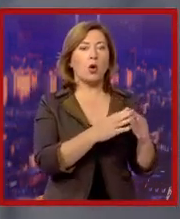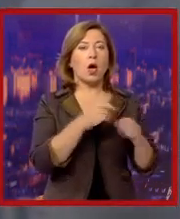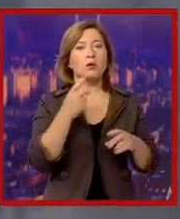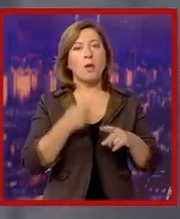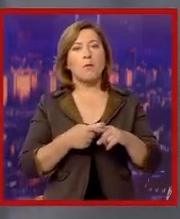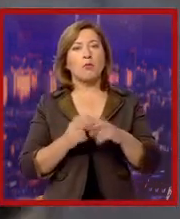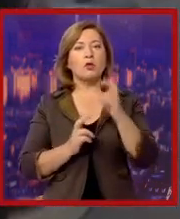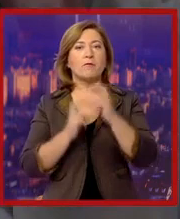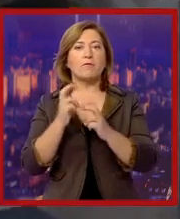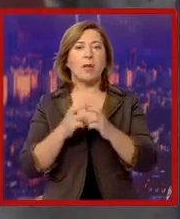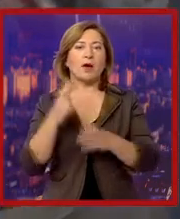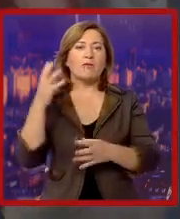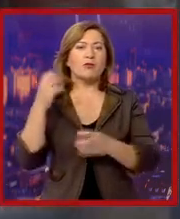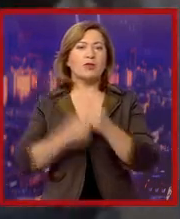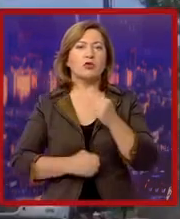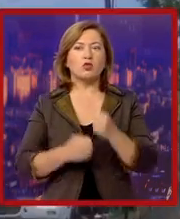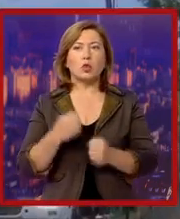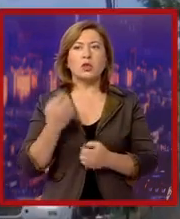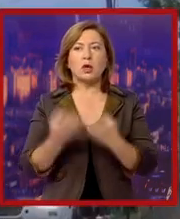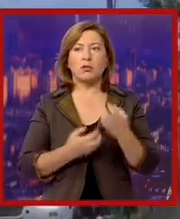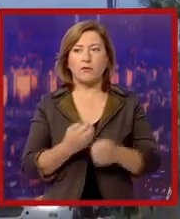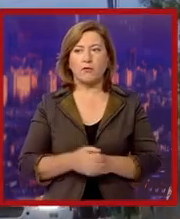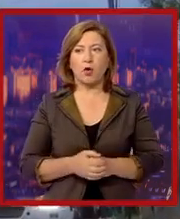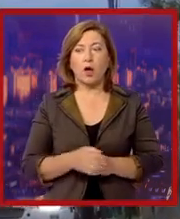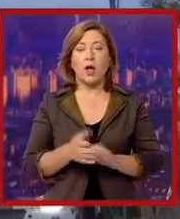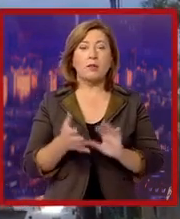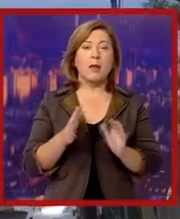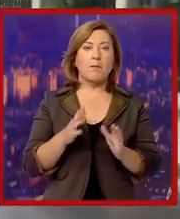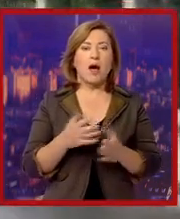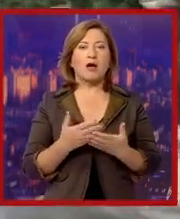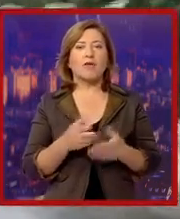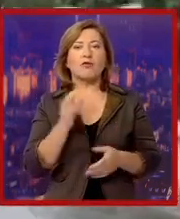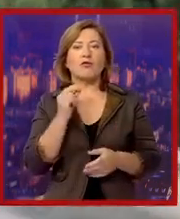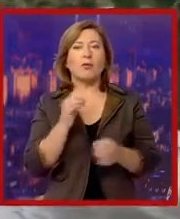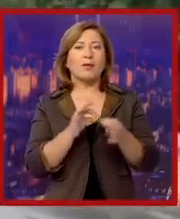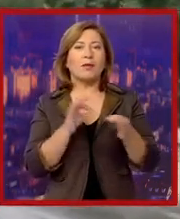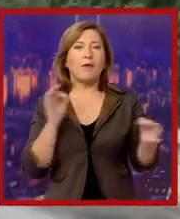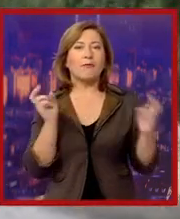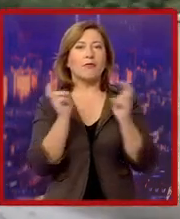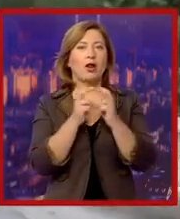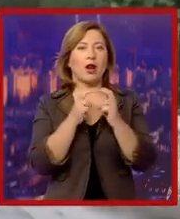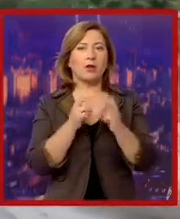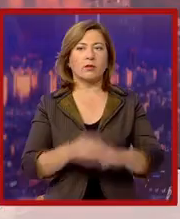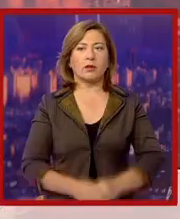complet distruse de flăcări. Din primele verificări, se pare că ar fi fost vorba despre un scurt circuit electric.